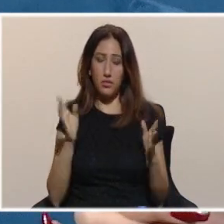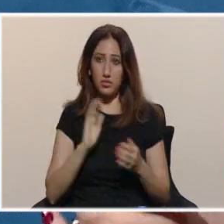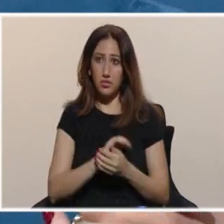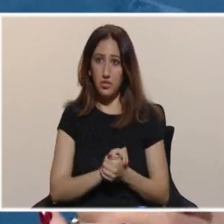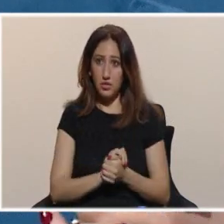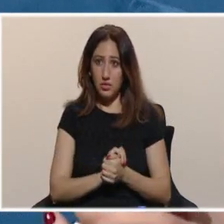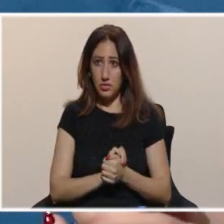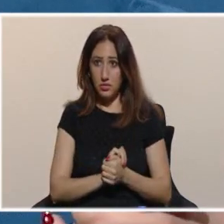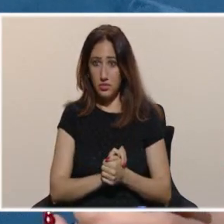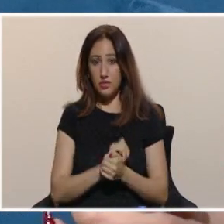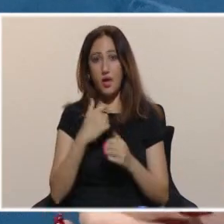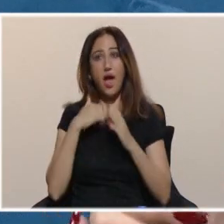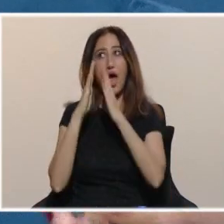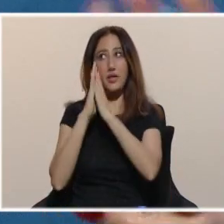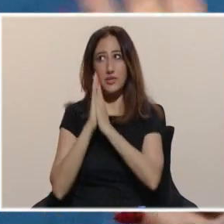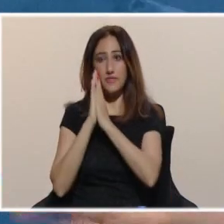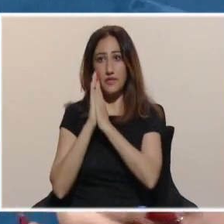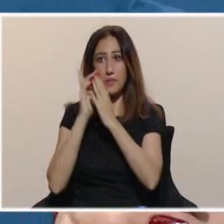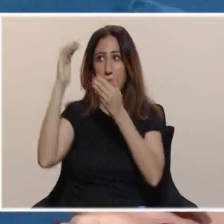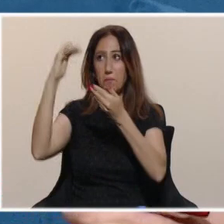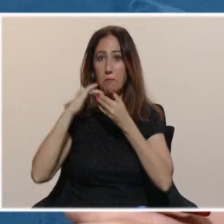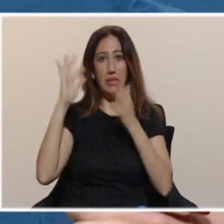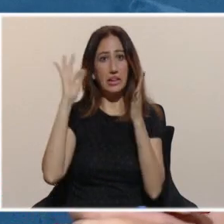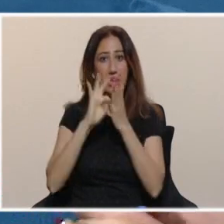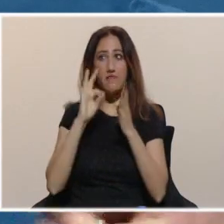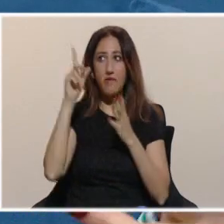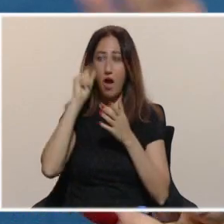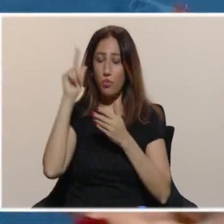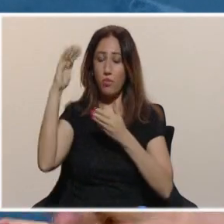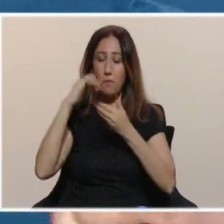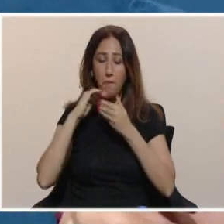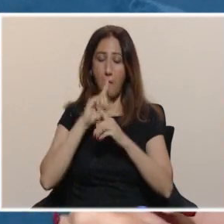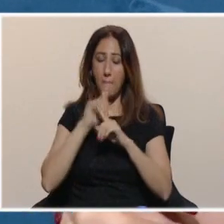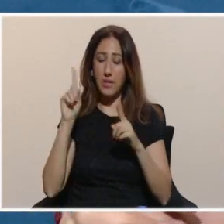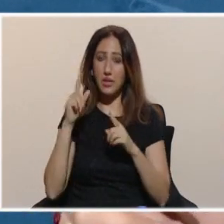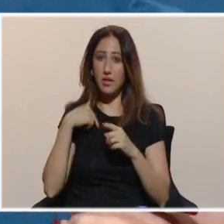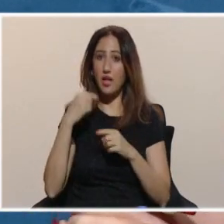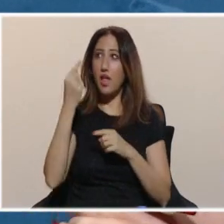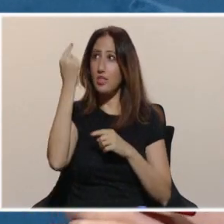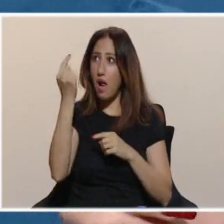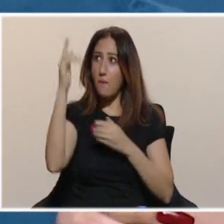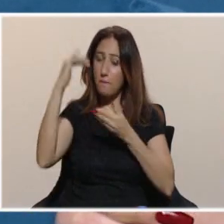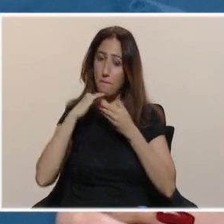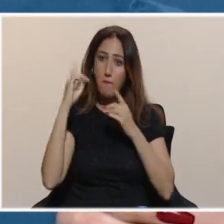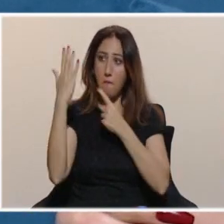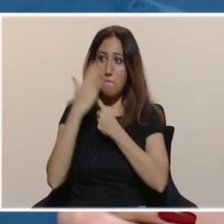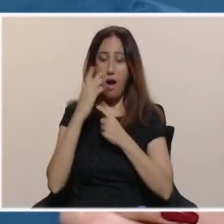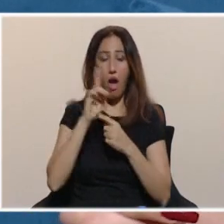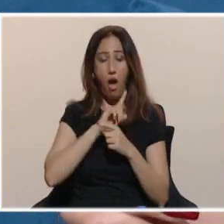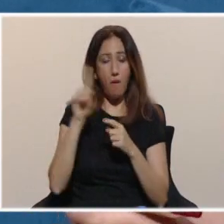فقلت له طيب يا بابي انا اسفة، انت عمرك في حياتك ما وقفت جنبي، وعمري ما طلبت منك طلب ووقفت جنبي